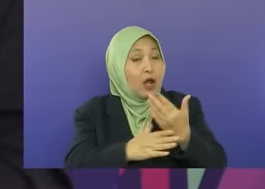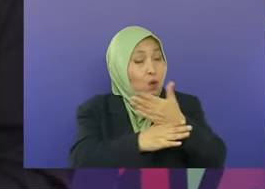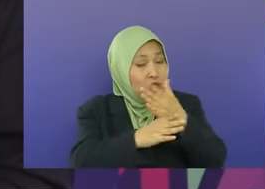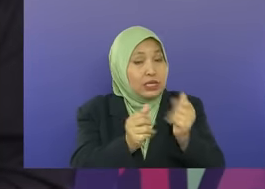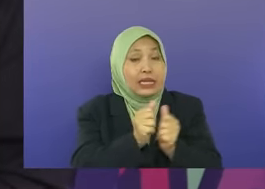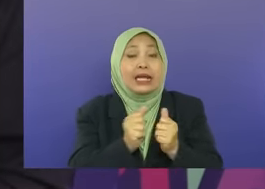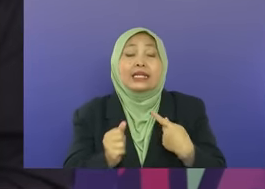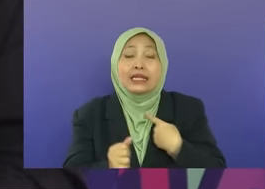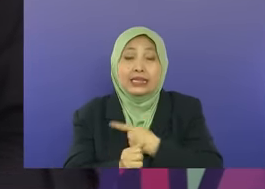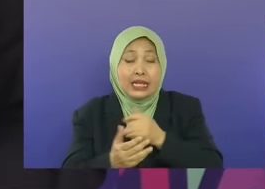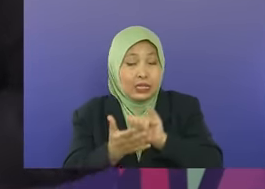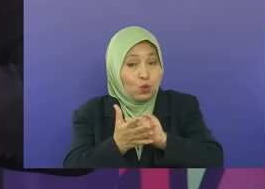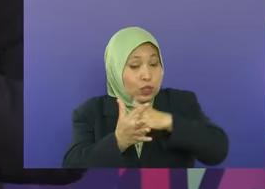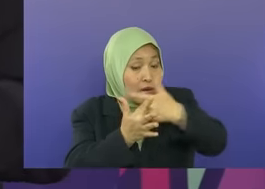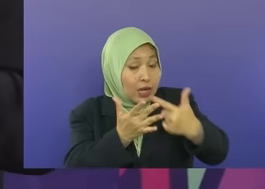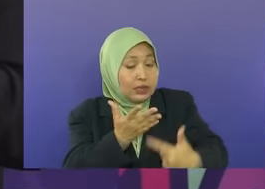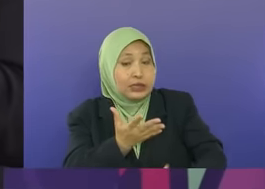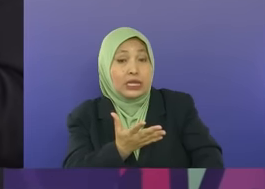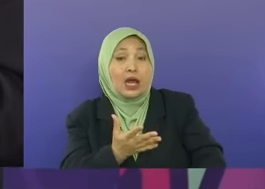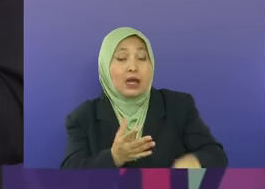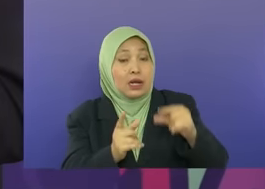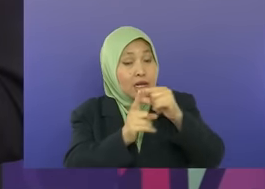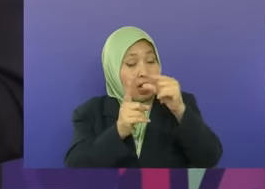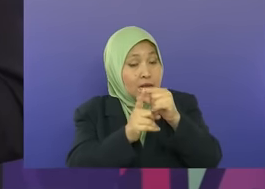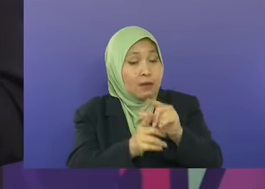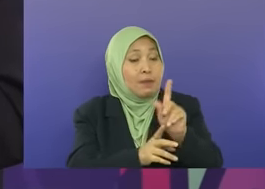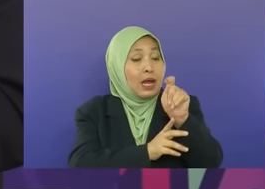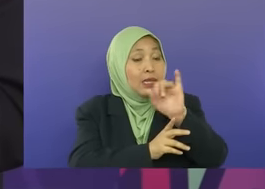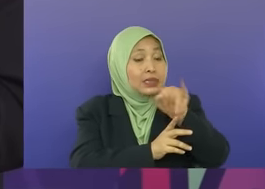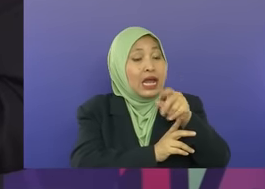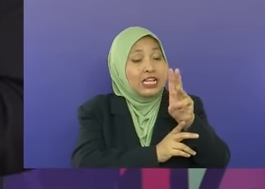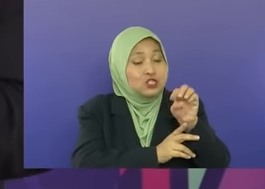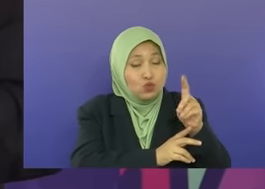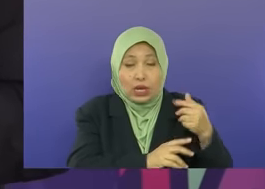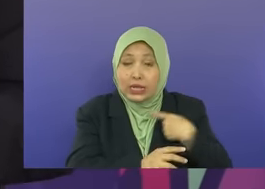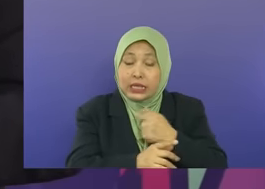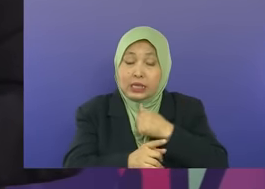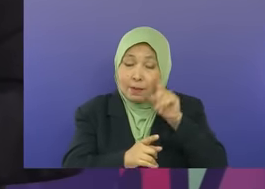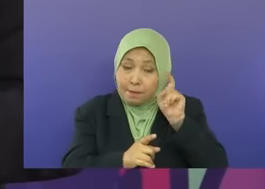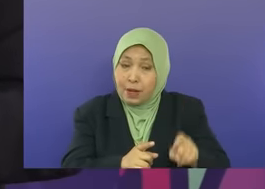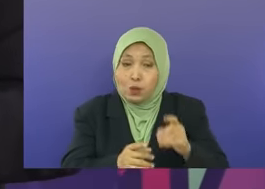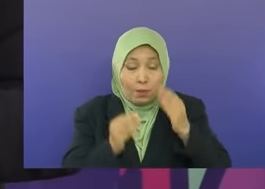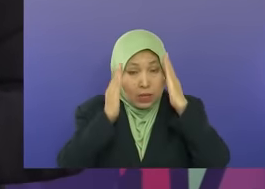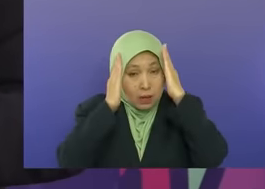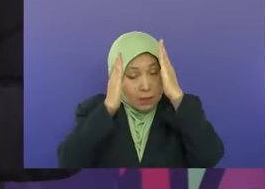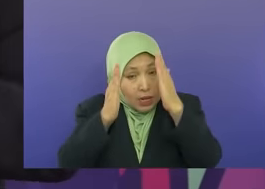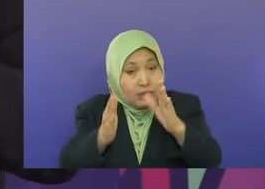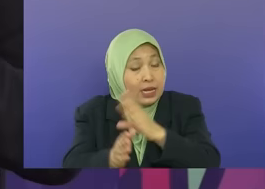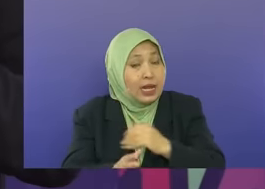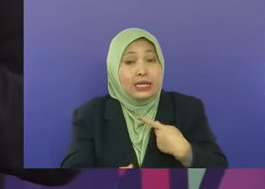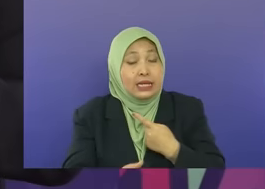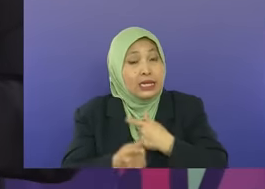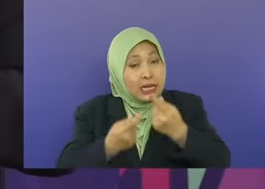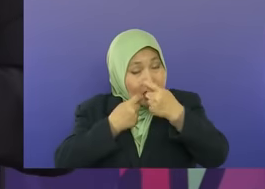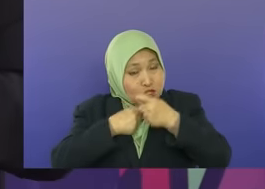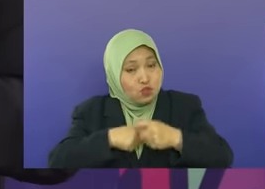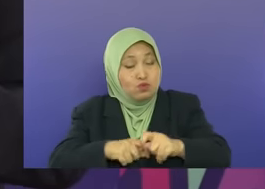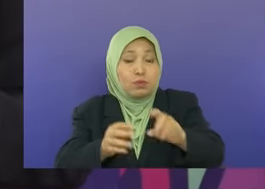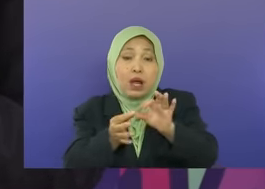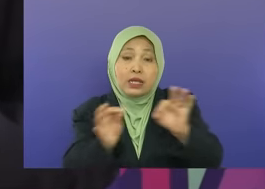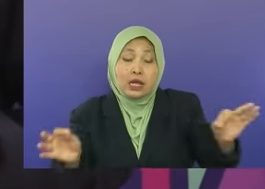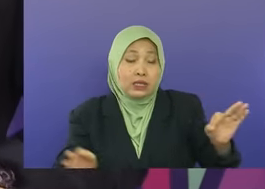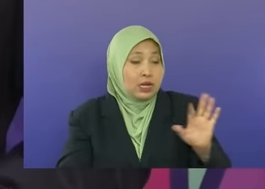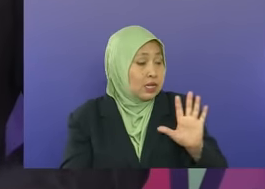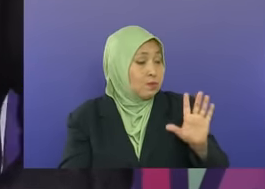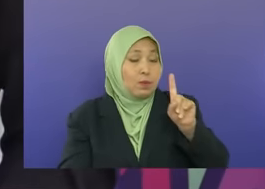jadi itu antara kalimat tajwid ataupun tajwid yang perlu kita beri perhatian dan kita nak coba ayat yang